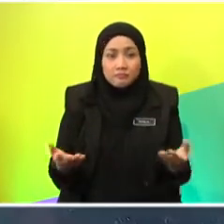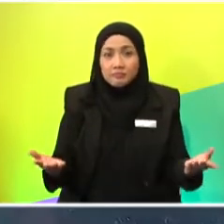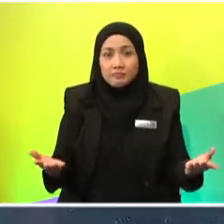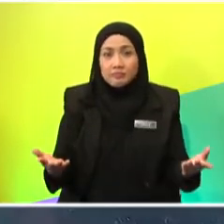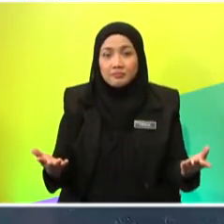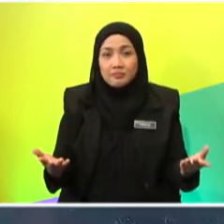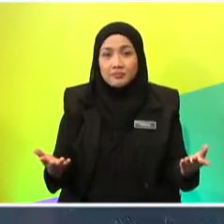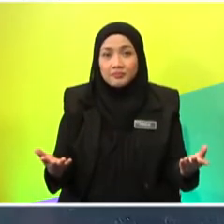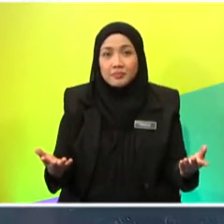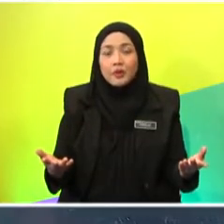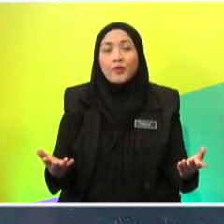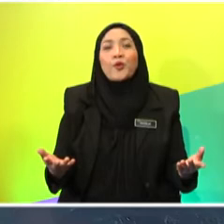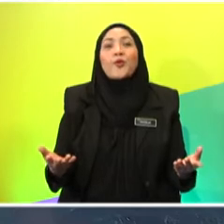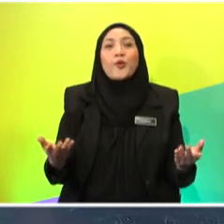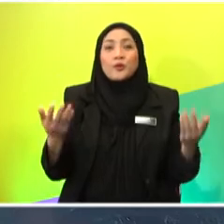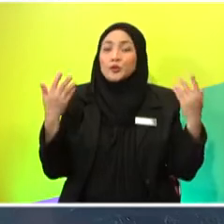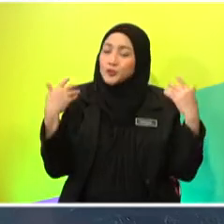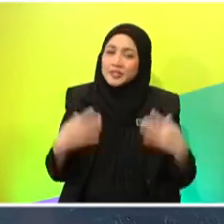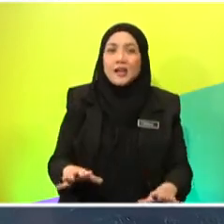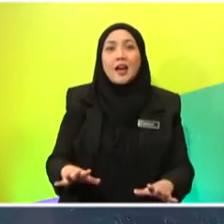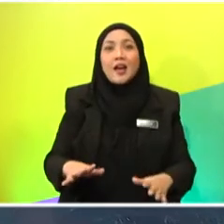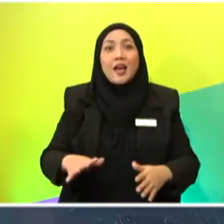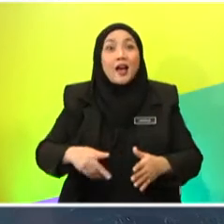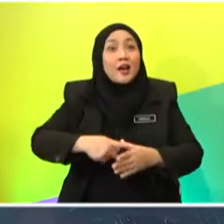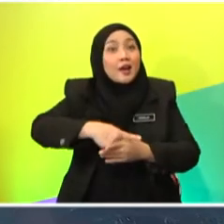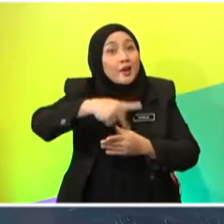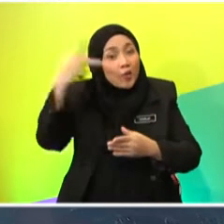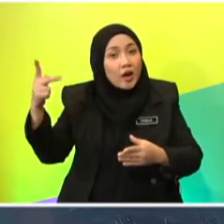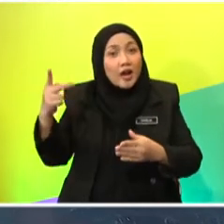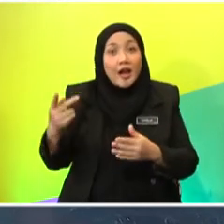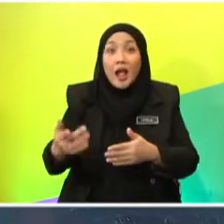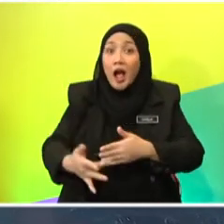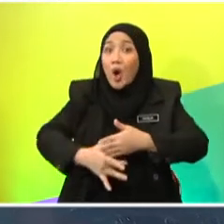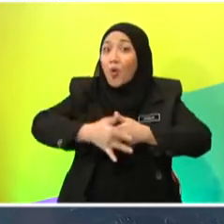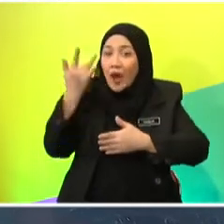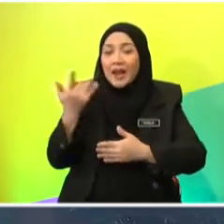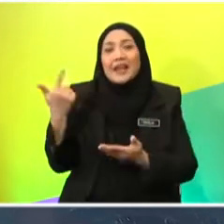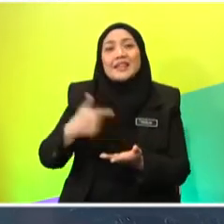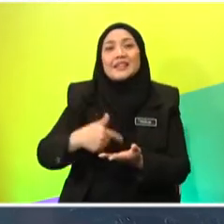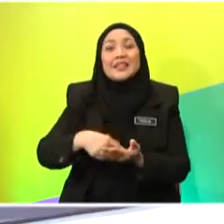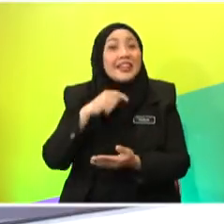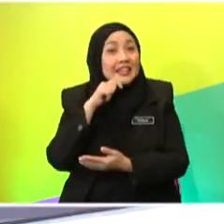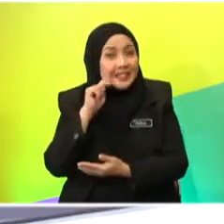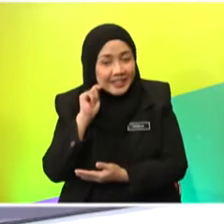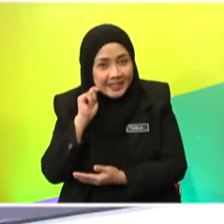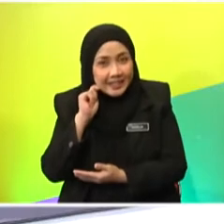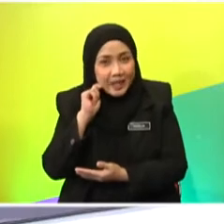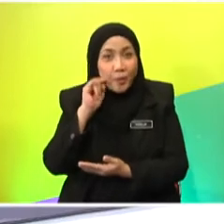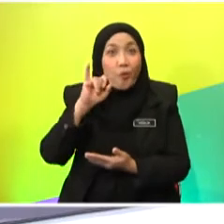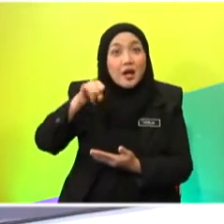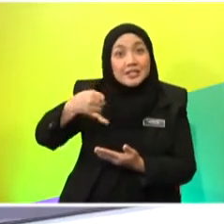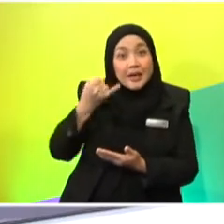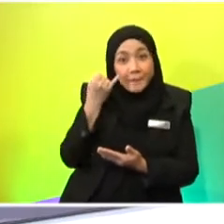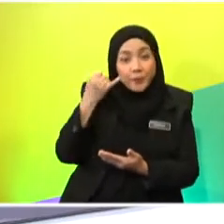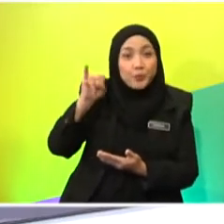keluarga yang pertama sekali yaitu the pandai rambu betul segue jadi buah yang ada bilang